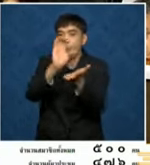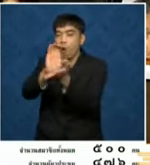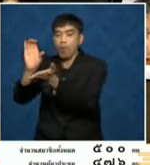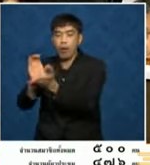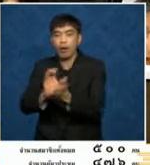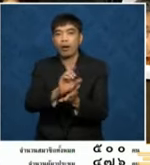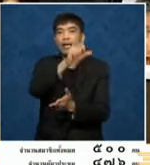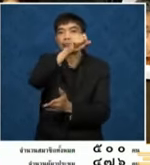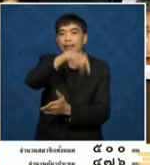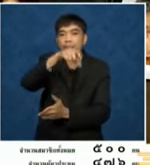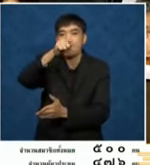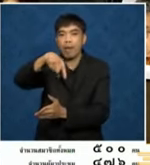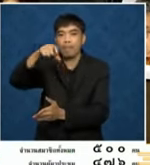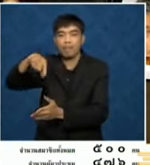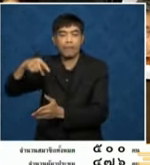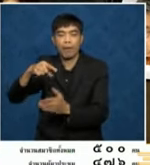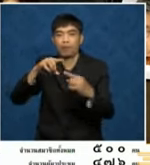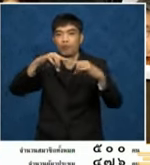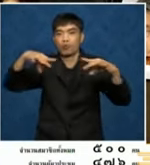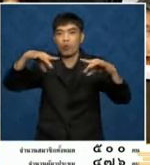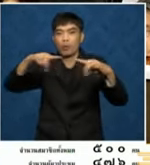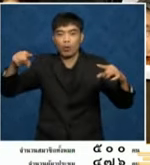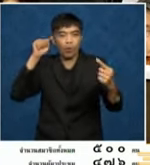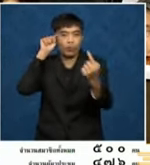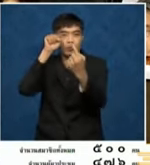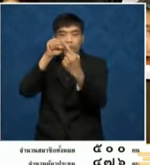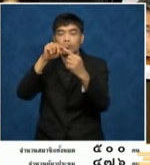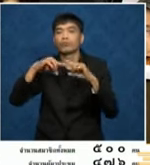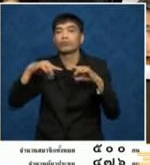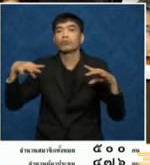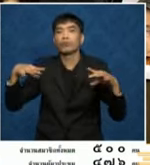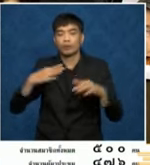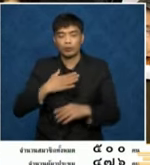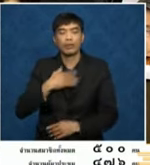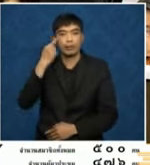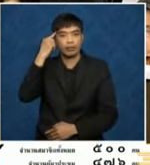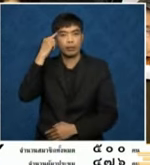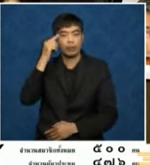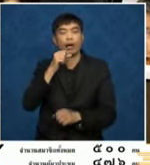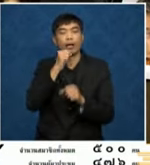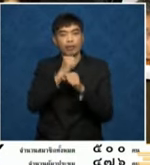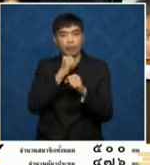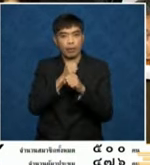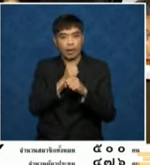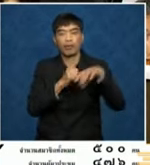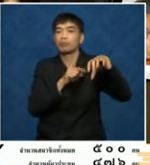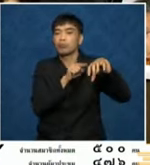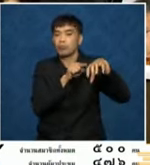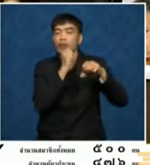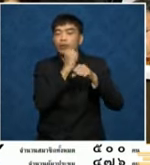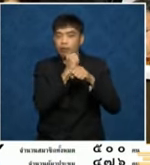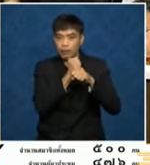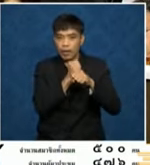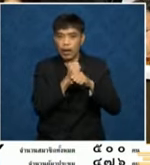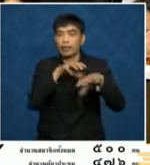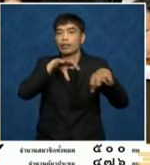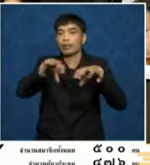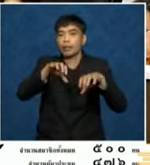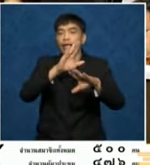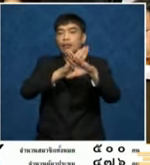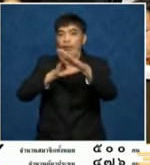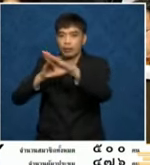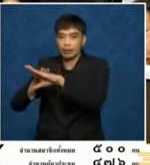ไม่ตรงกับภารกิจนะครับซึ่งผมคิดว่ามันมีหน่วยงานที่สามารถนะครับทำนะครับในเรื่องของการเตือนภัยคุ